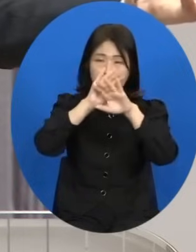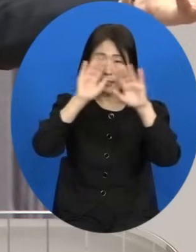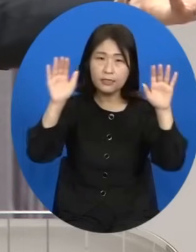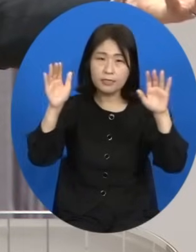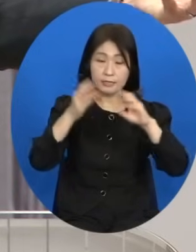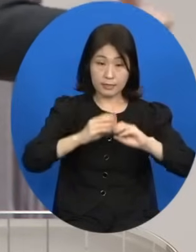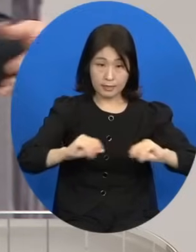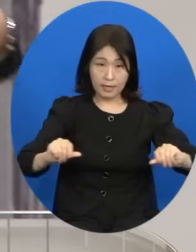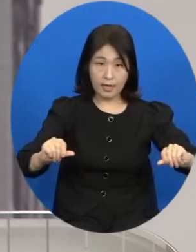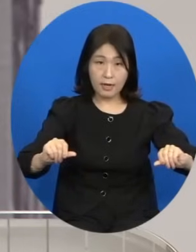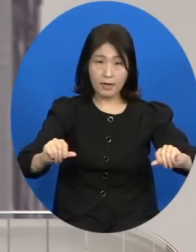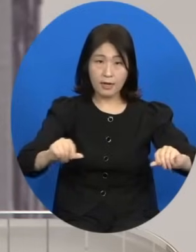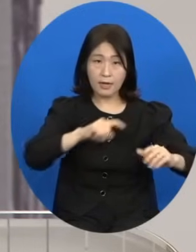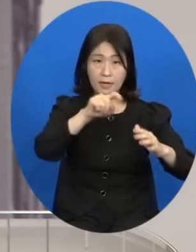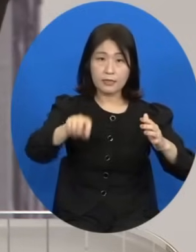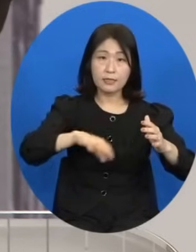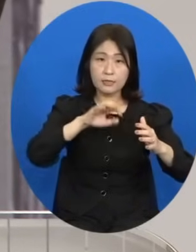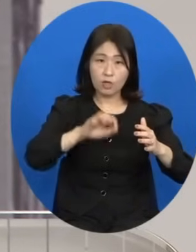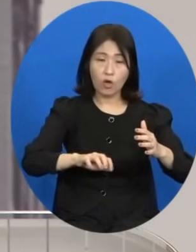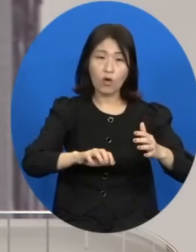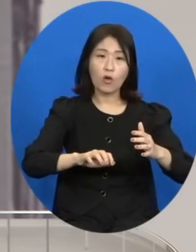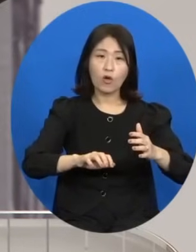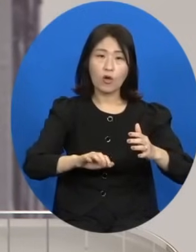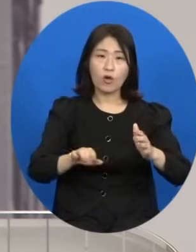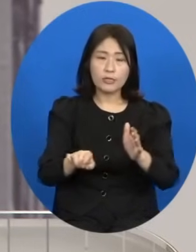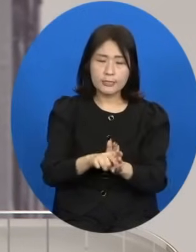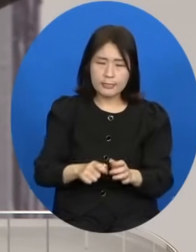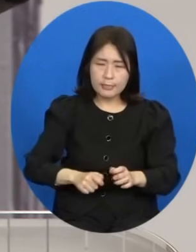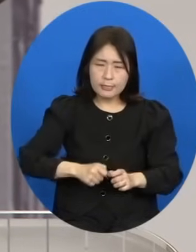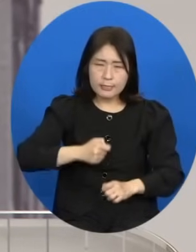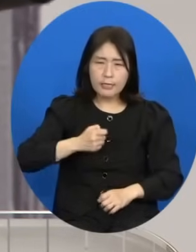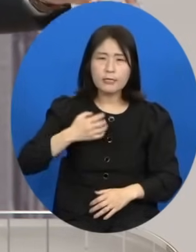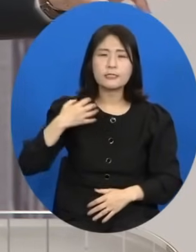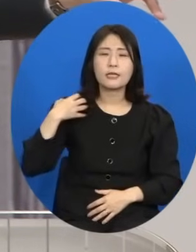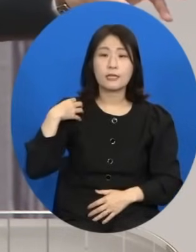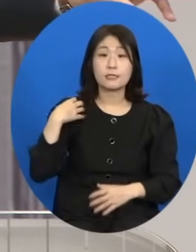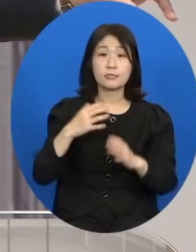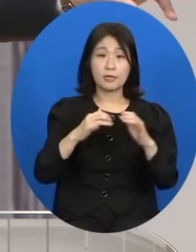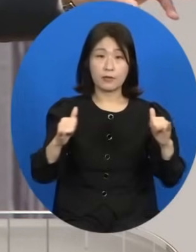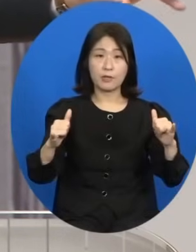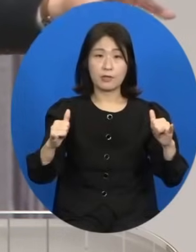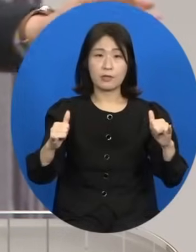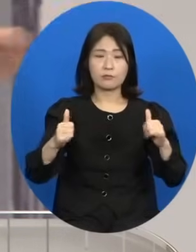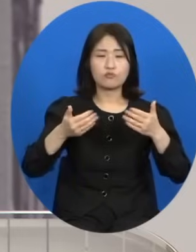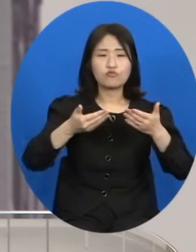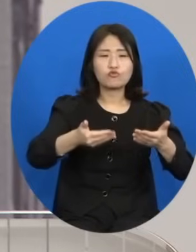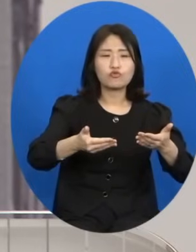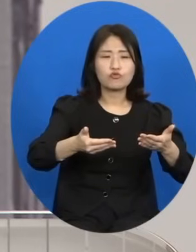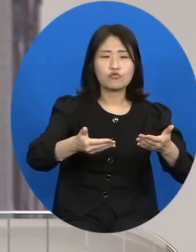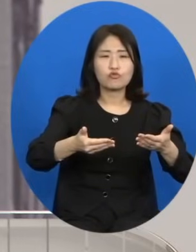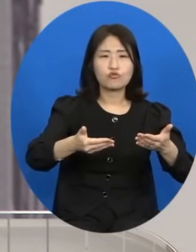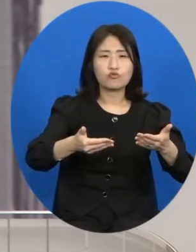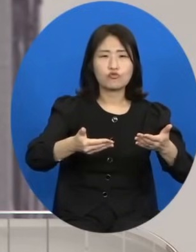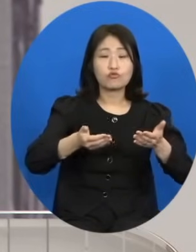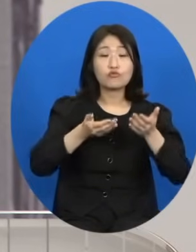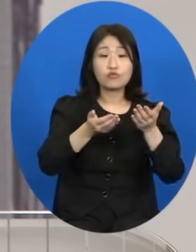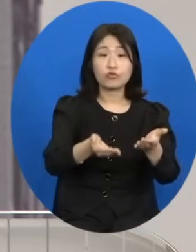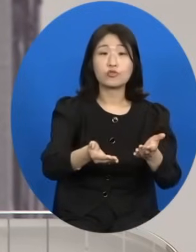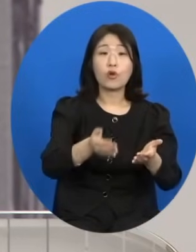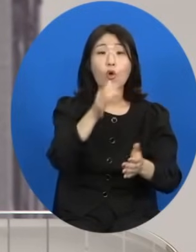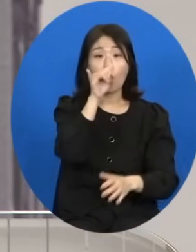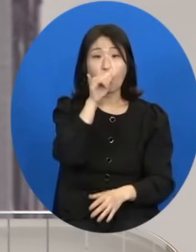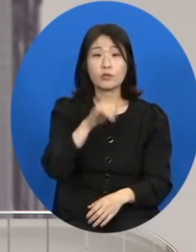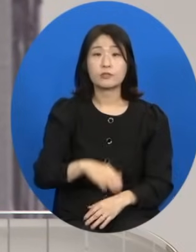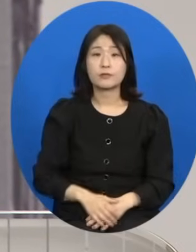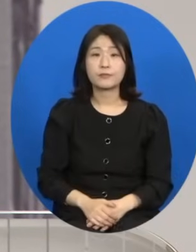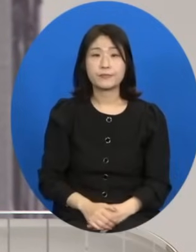땅에서 누군가에게 신실하게 감당한 사람에게 주어질 몫이 있다는 거예요 그 성경 계속 이야기를 하고 있어요 우리는 잘 이걸